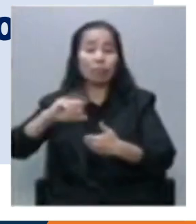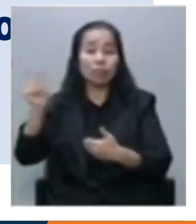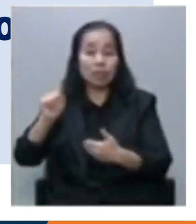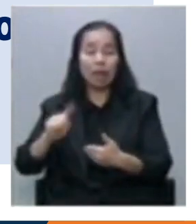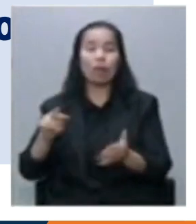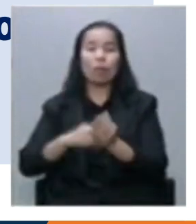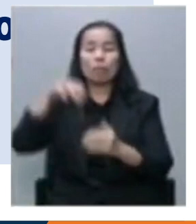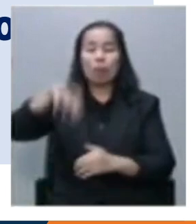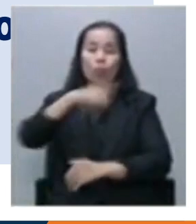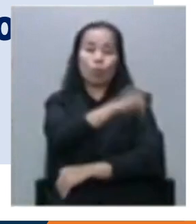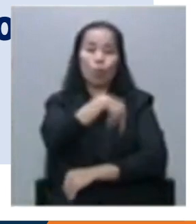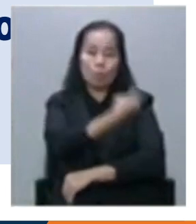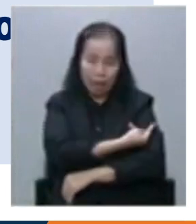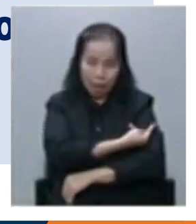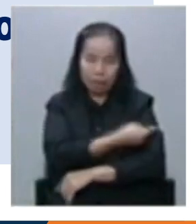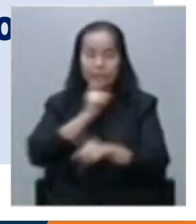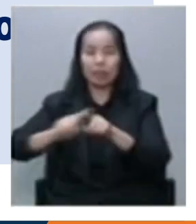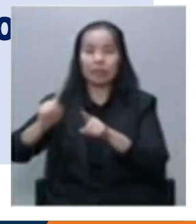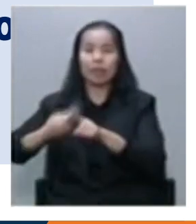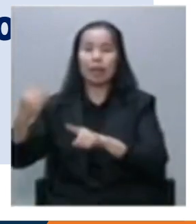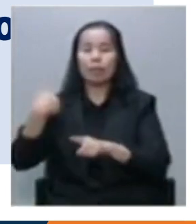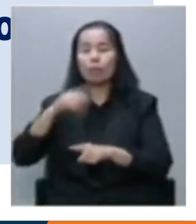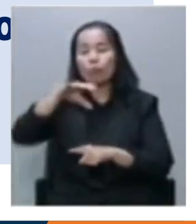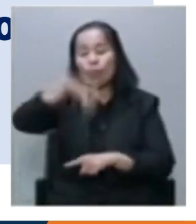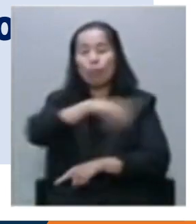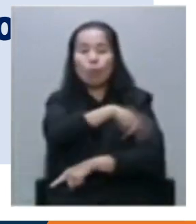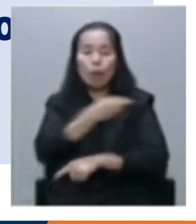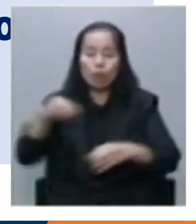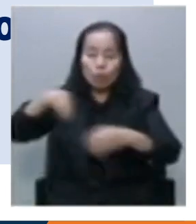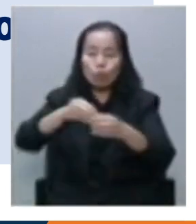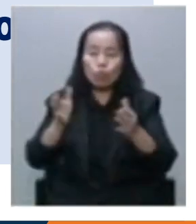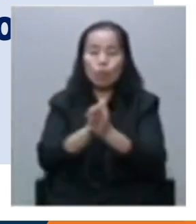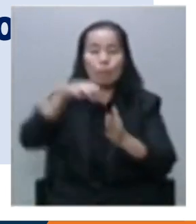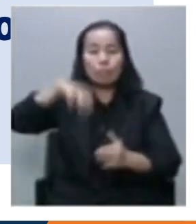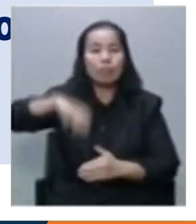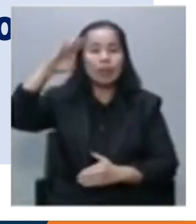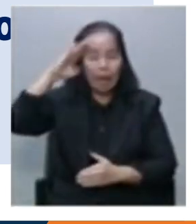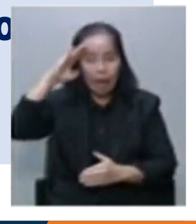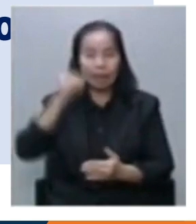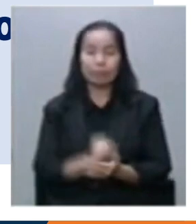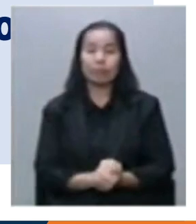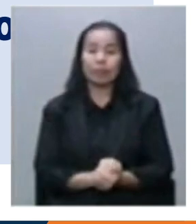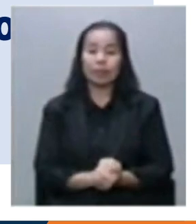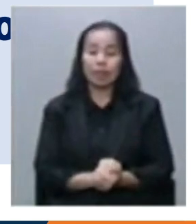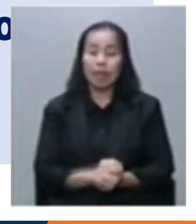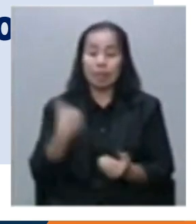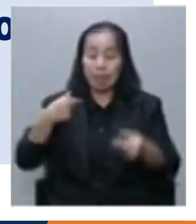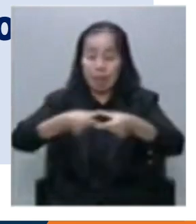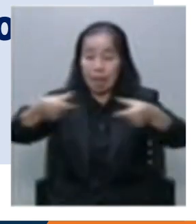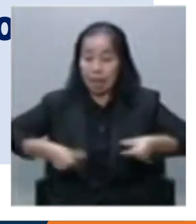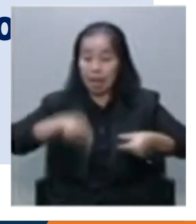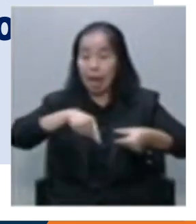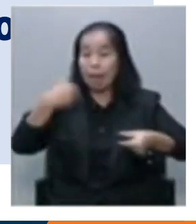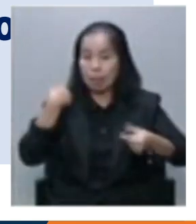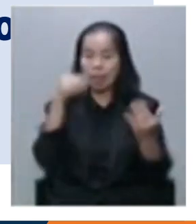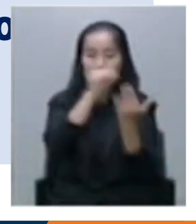โรงพยาบาลหรือเป็นค่ารักษาพยาบาลนะครับจากโรงพยาบาลที่อยู่ในสังกัดของกองทัพบกนอกจากนั้นนะครับในตัวรายงานนะครับก็ได้ระ